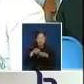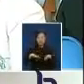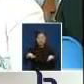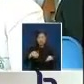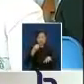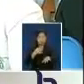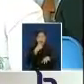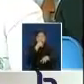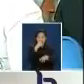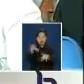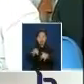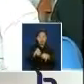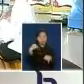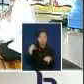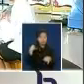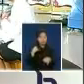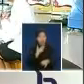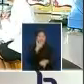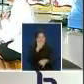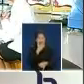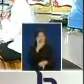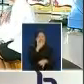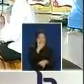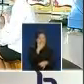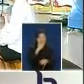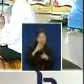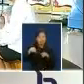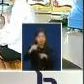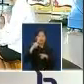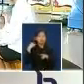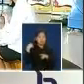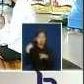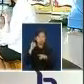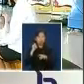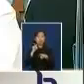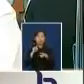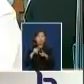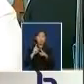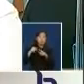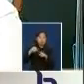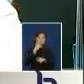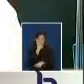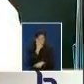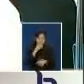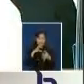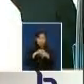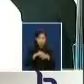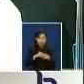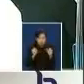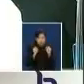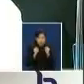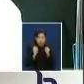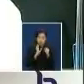ลาเป็นมากแล้วไอเสมหะไปกินยาผิดไปเสมหะแห้งกลางเนี่ยก็ทำให้ปวดบวมเกิดง่ายๆค่ะก็ต้องระวังรักษาเรื่องความอบอุ่นนะคะ